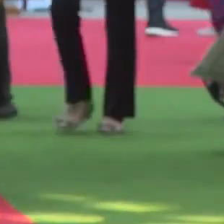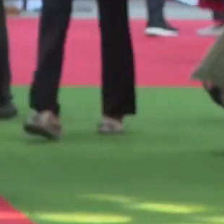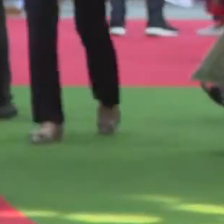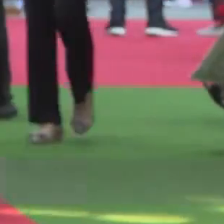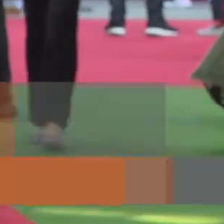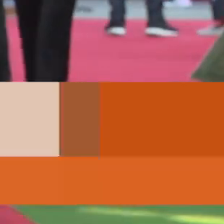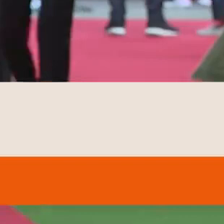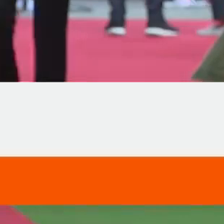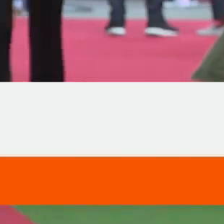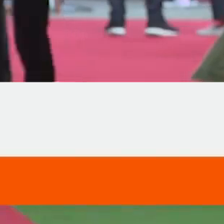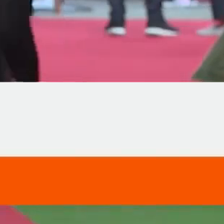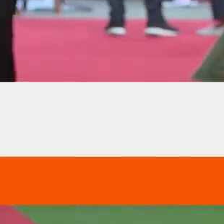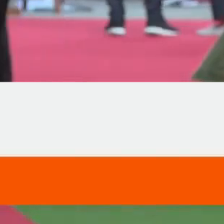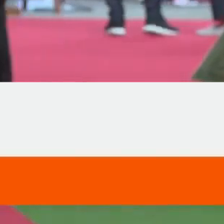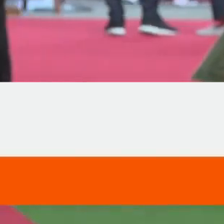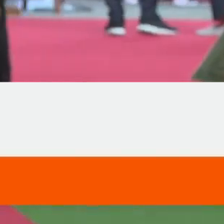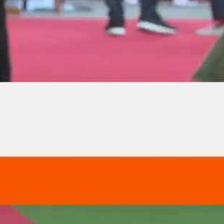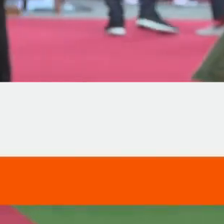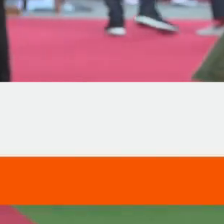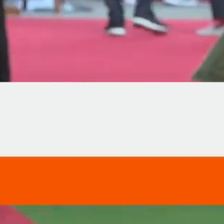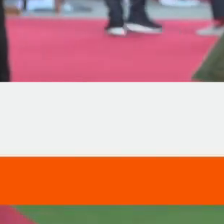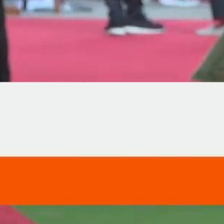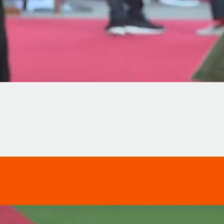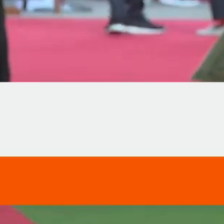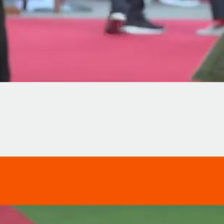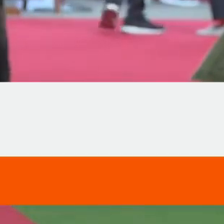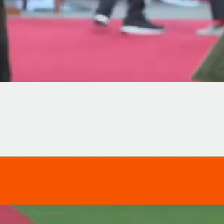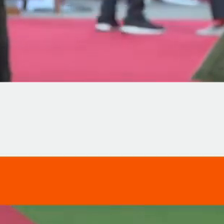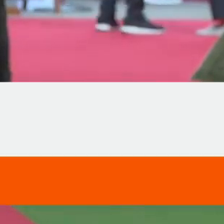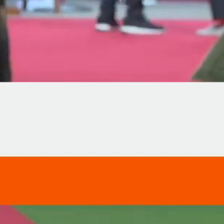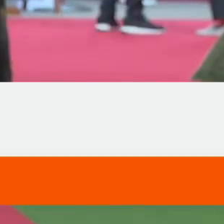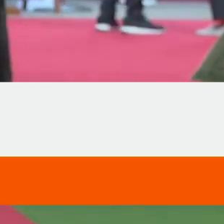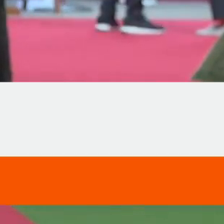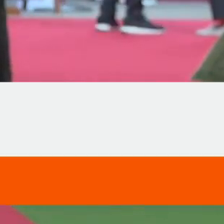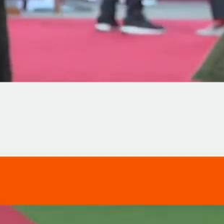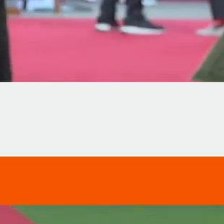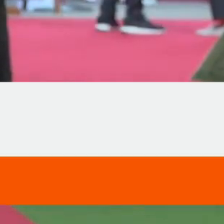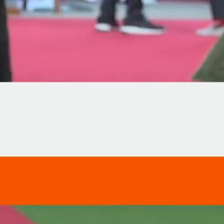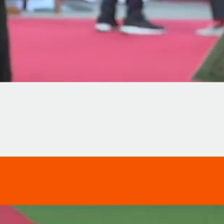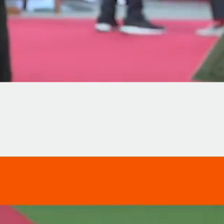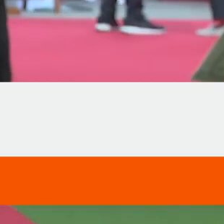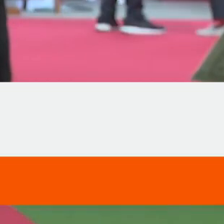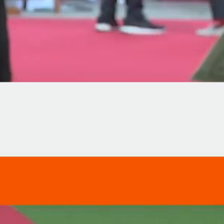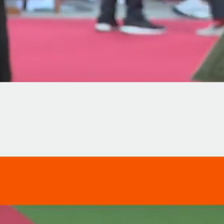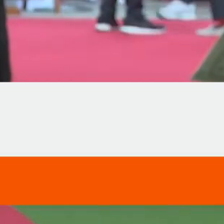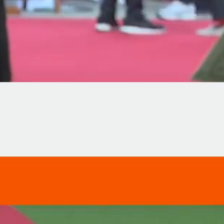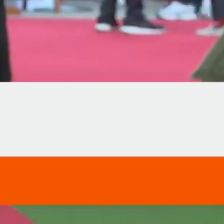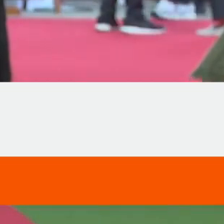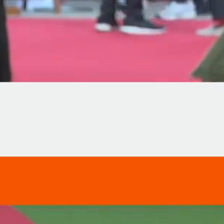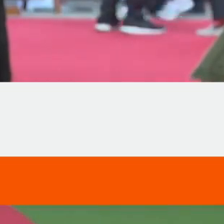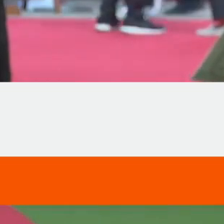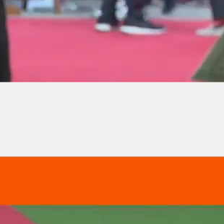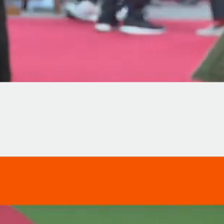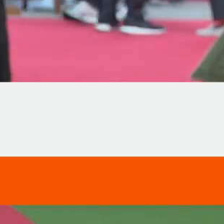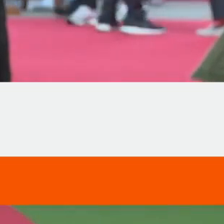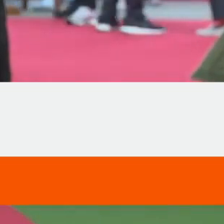ธุรกิจร้านโชห่วยของไทยนะคะมีประมาณ 400,000 รายค่ะสร้างมูลค่าทางเศรษฐกิจกว่า1ล้านล้านบาทนะคะและถ้าเราดูจำนวน